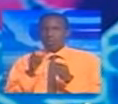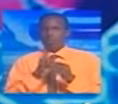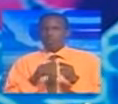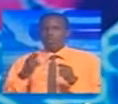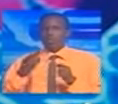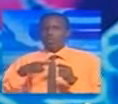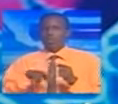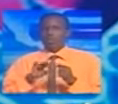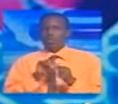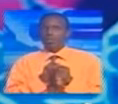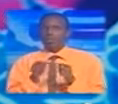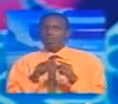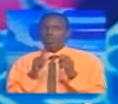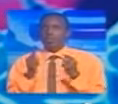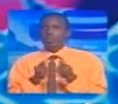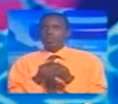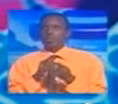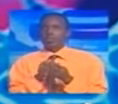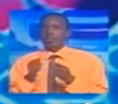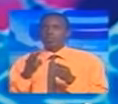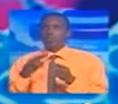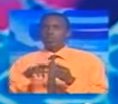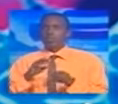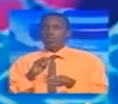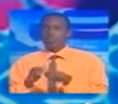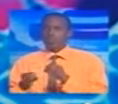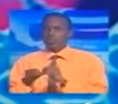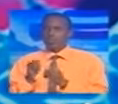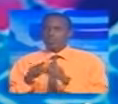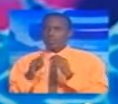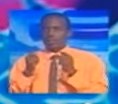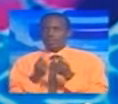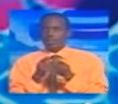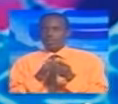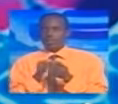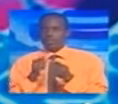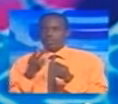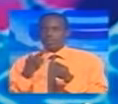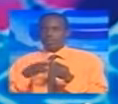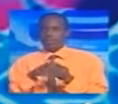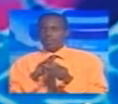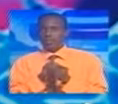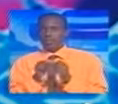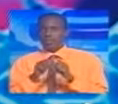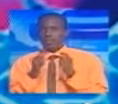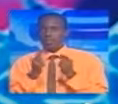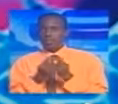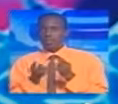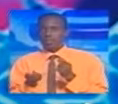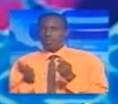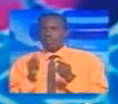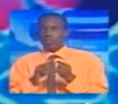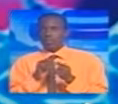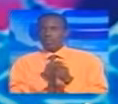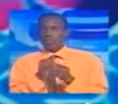effet, les pompiers ont fait face à des jets de pierre au cours de leurs interventions, des actes criminels lorsqu'on sait que les sapeurs-pompiers intervenaient pour